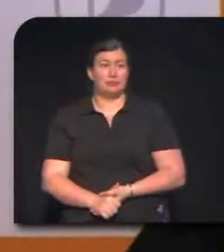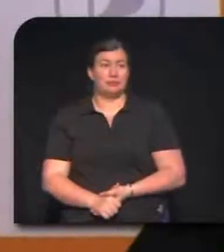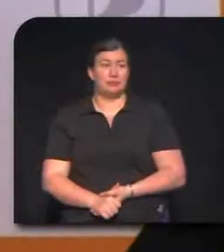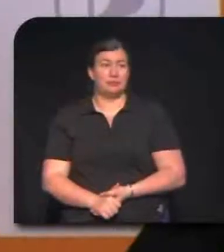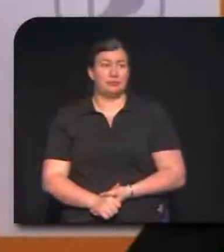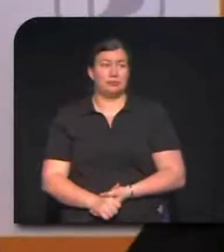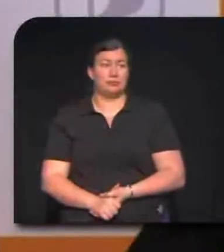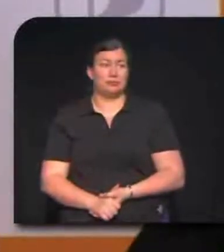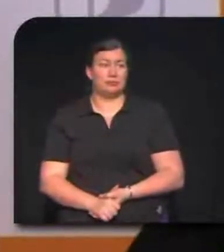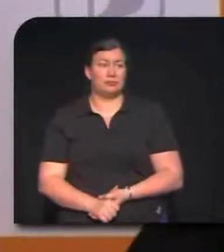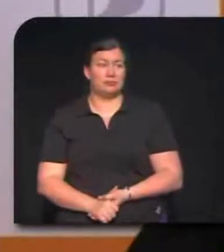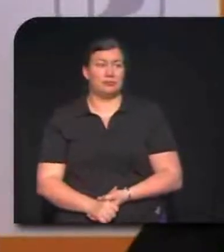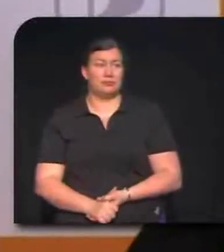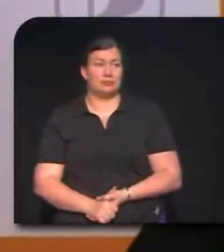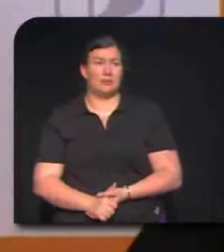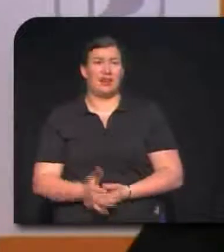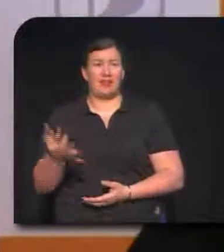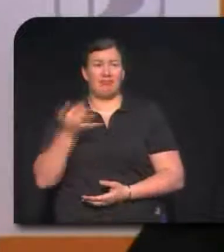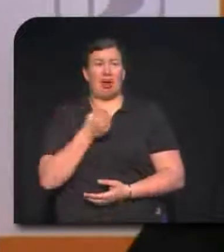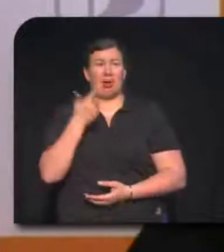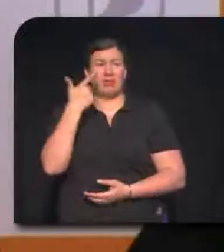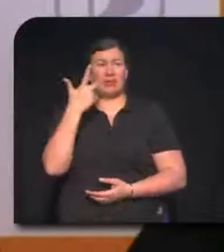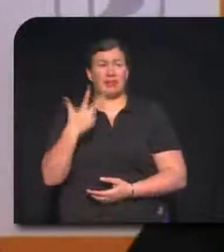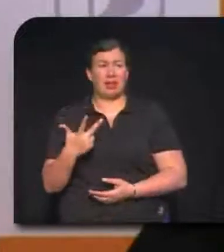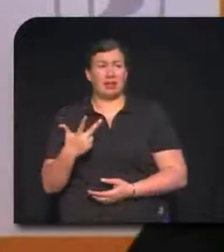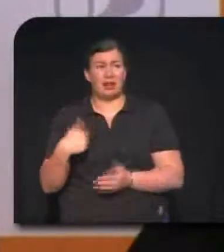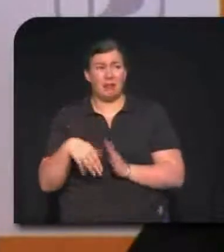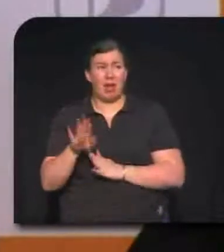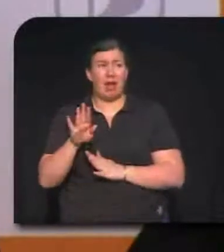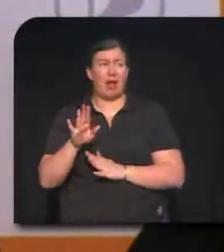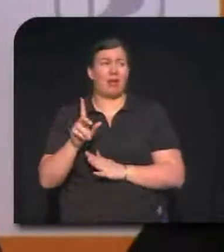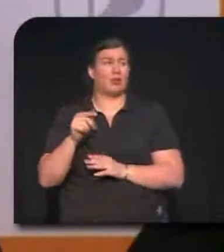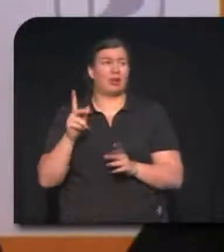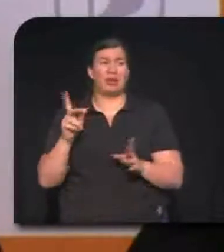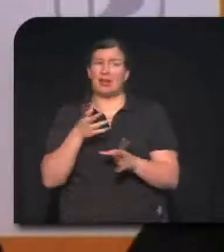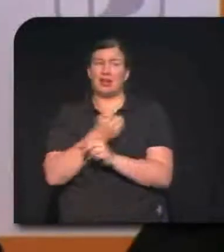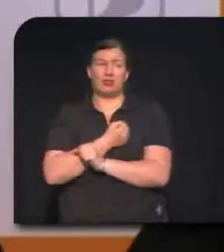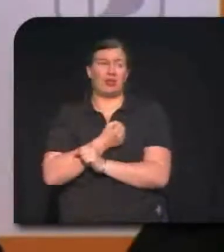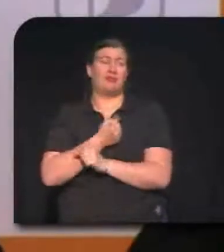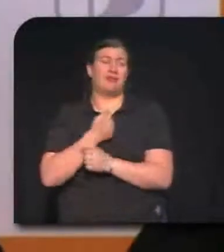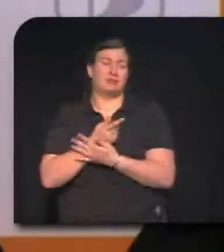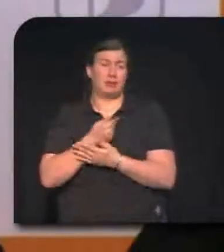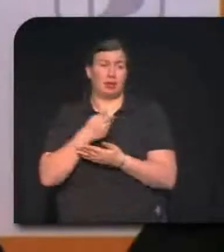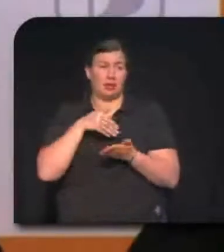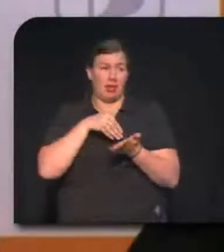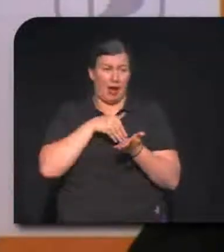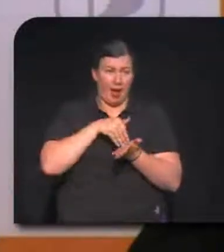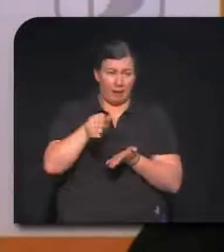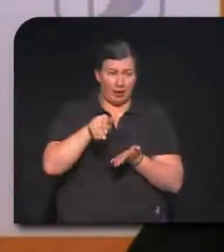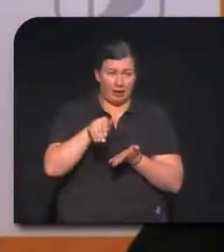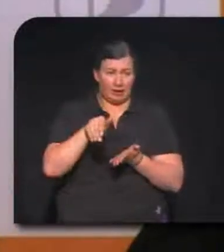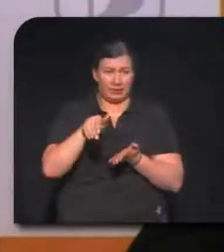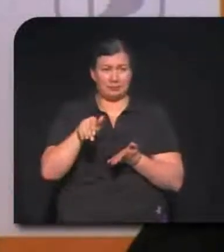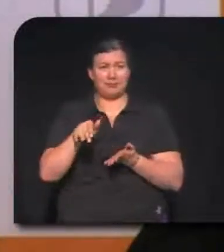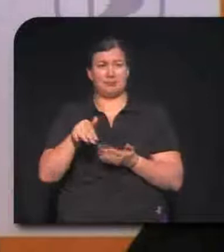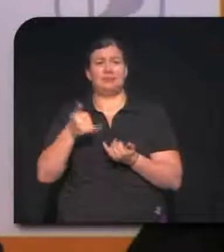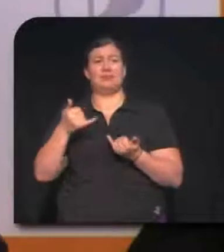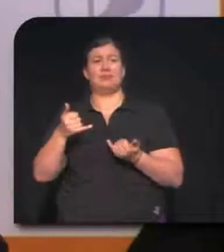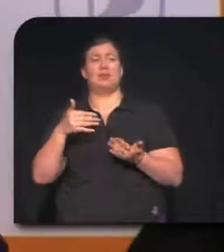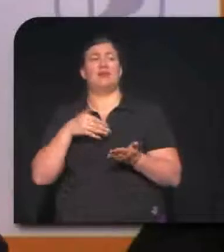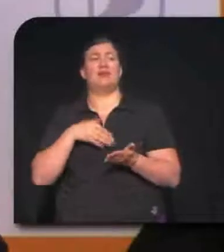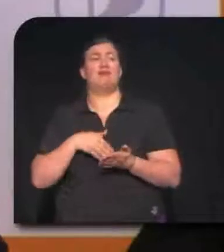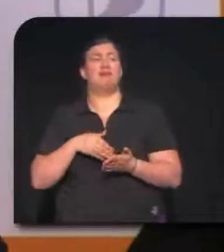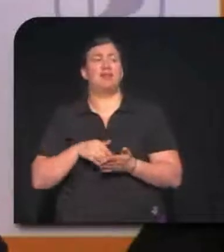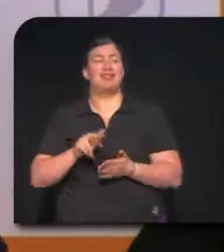auch das braucht einen 2/3 Mehrheit die ist auch sehr deutlich nicht erreicht vielen Dank das Modul ist damit abgelehnt jetzt kommen wir zur